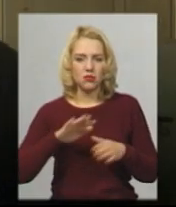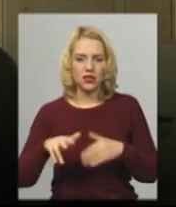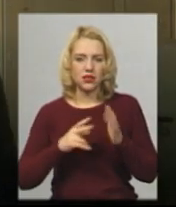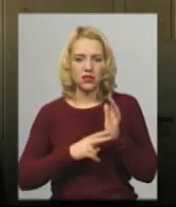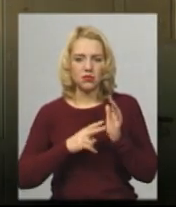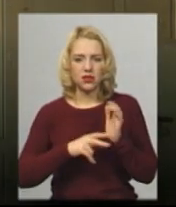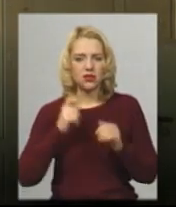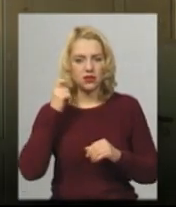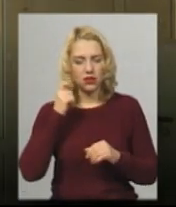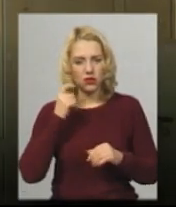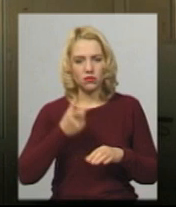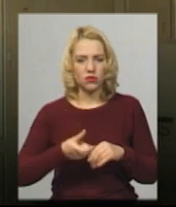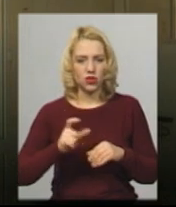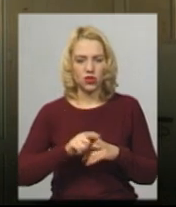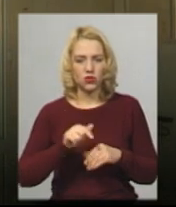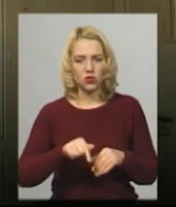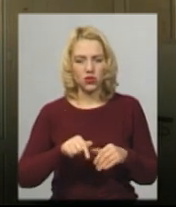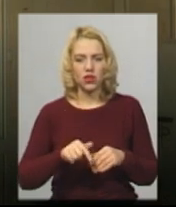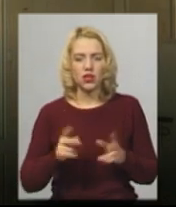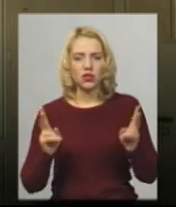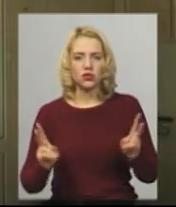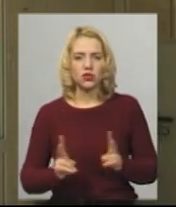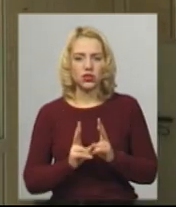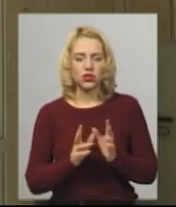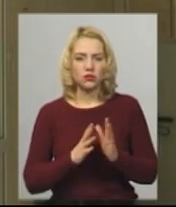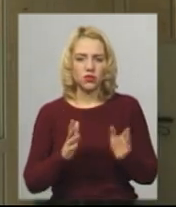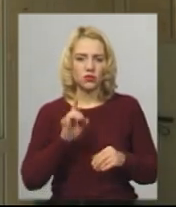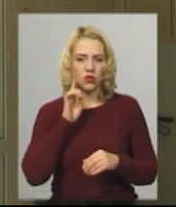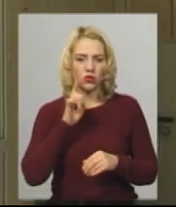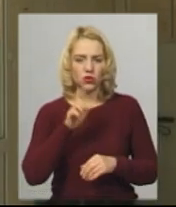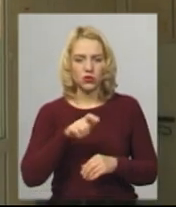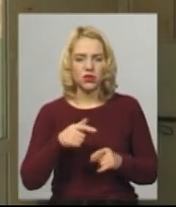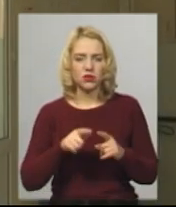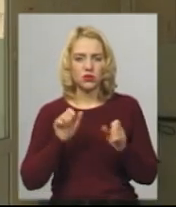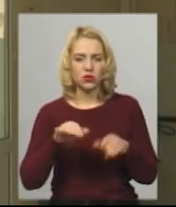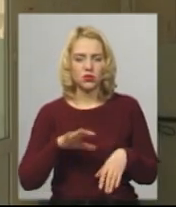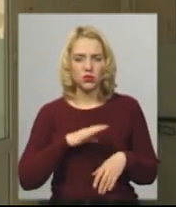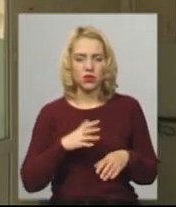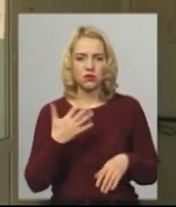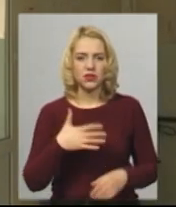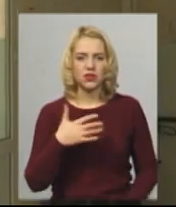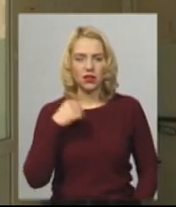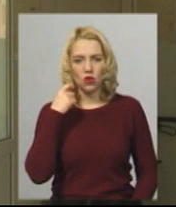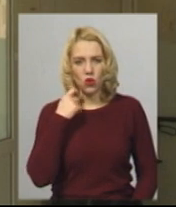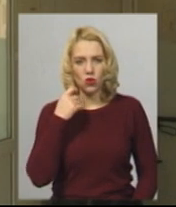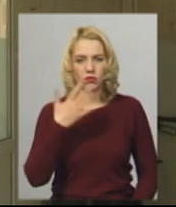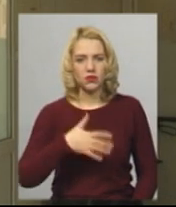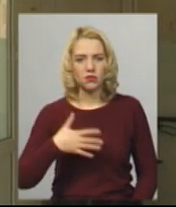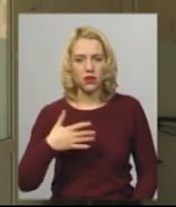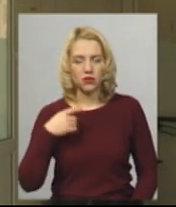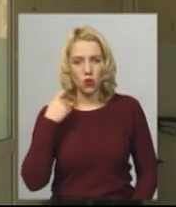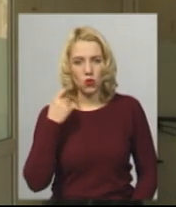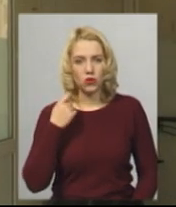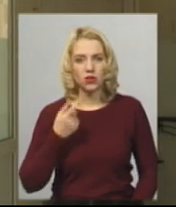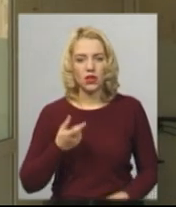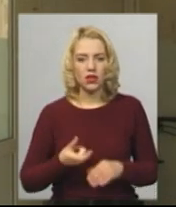років переважна більшість. Зустрічається більш молодого віку, це може бути 50 років, 55 років.